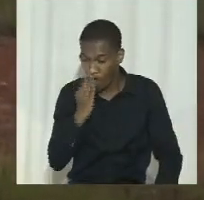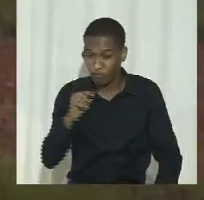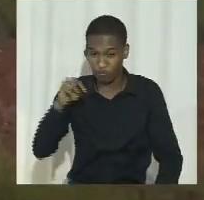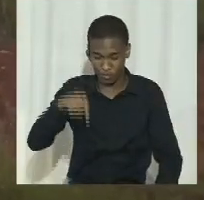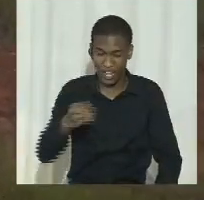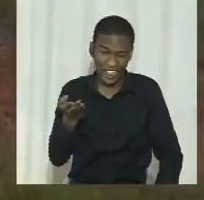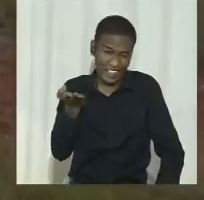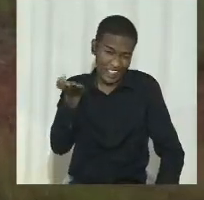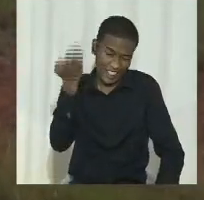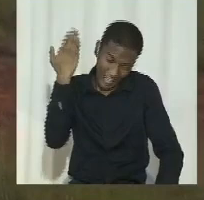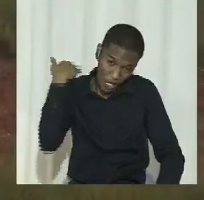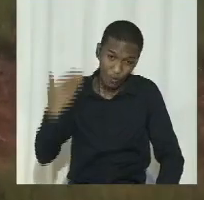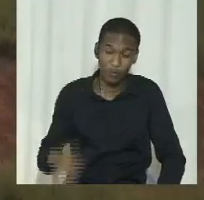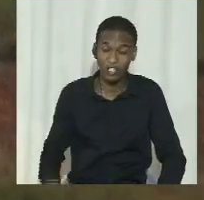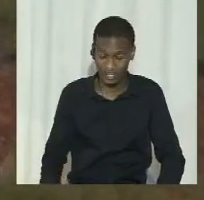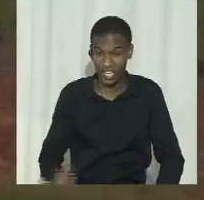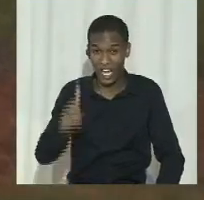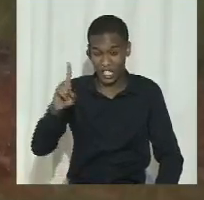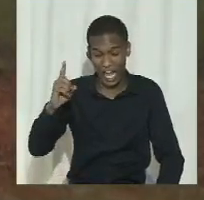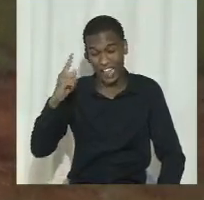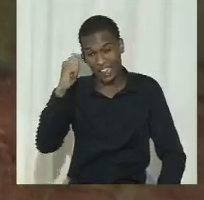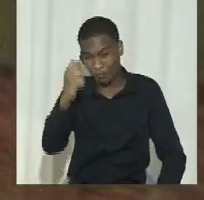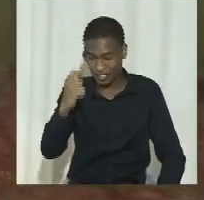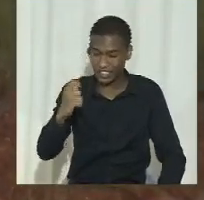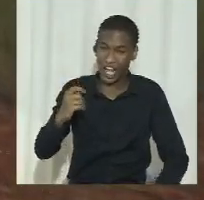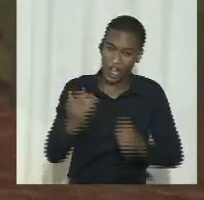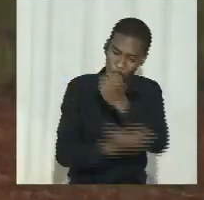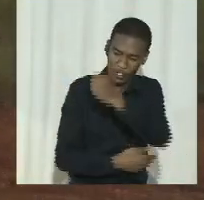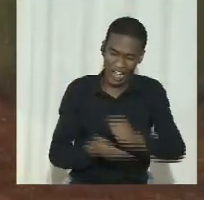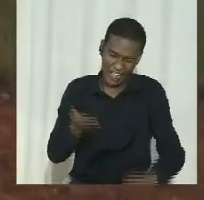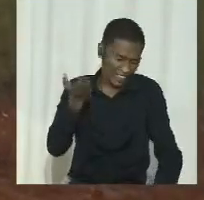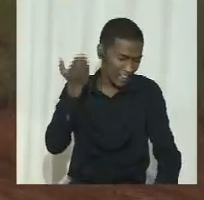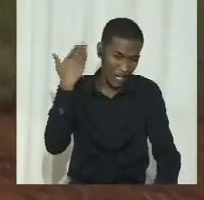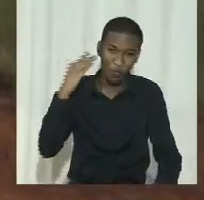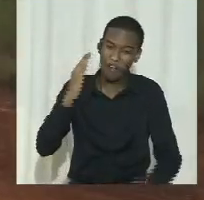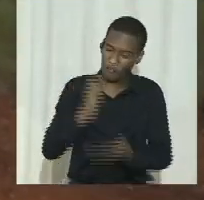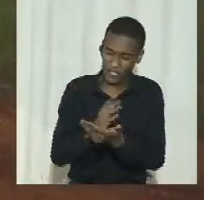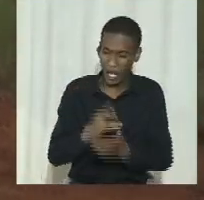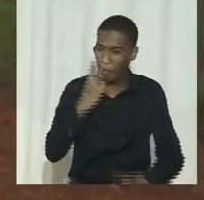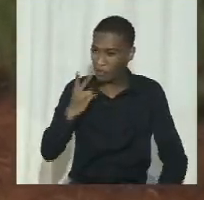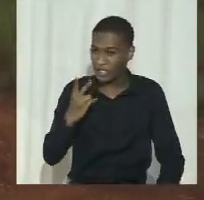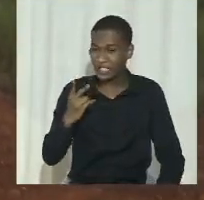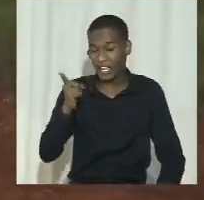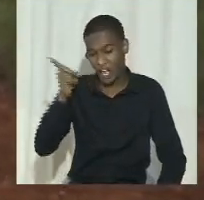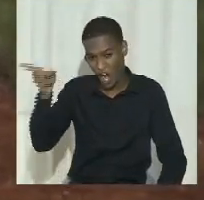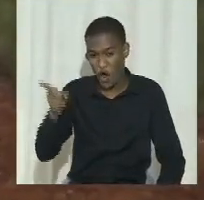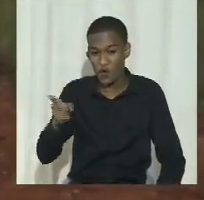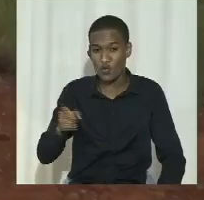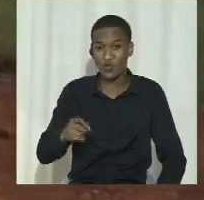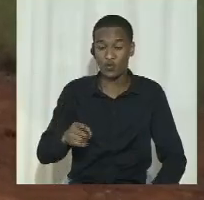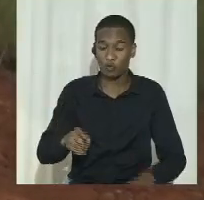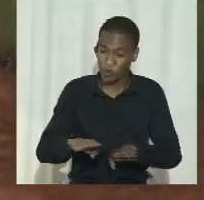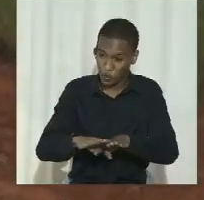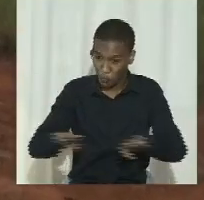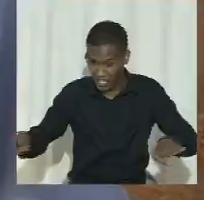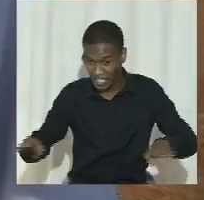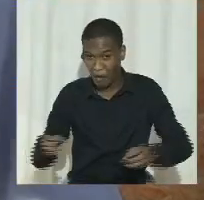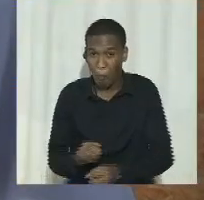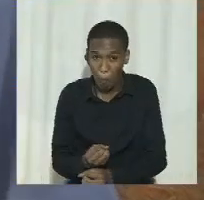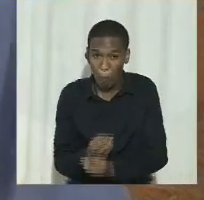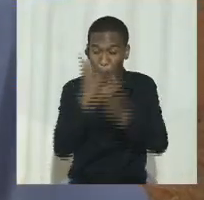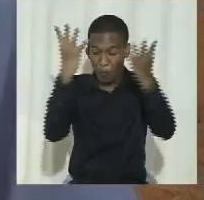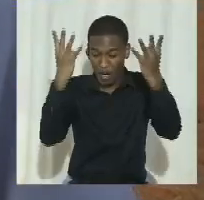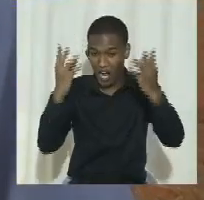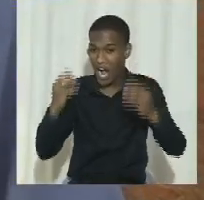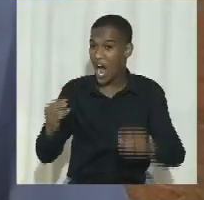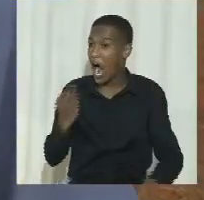amin'ny ray tapitrisa taona tany hoany zany a nareta hoe age crétacé izy amin'ny géologie raha izay